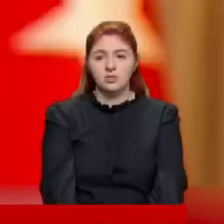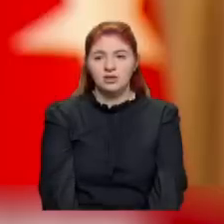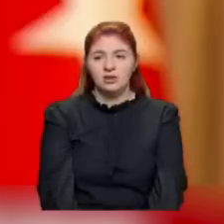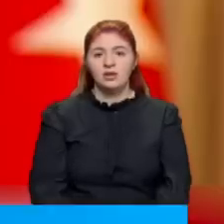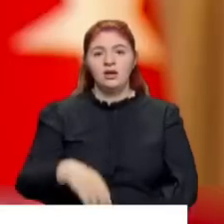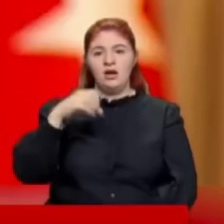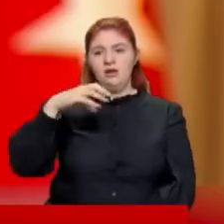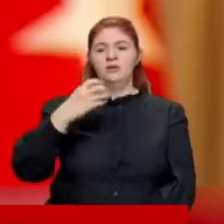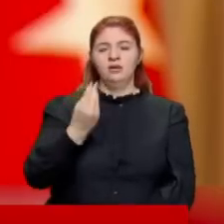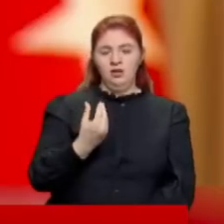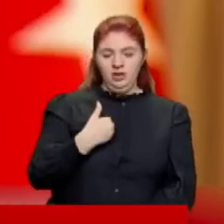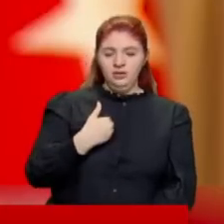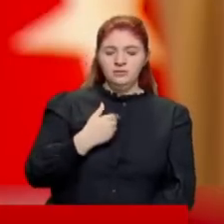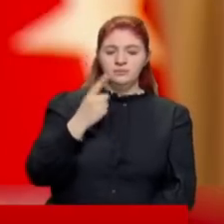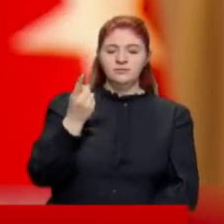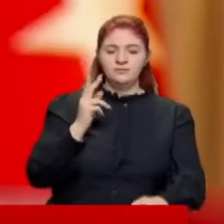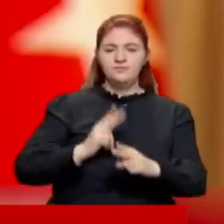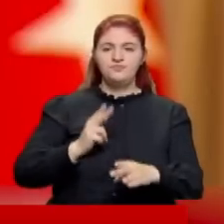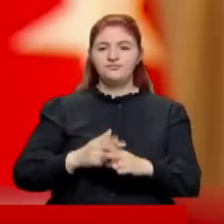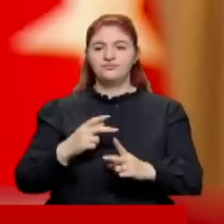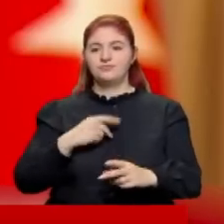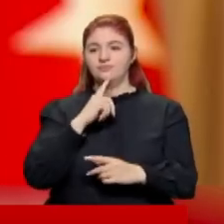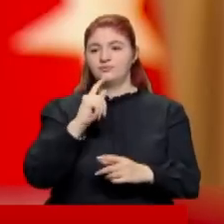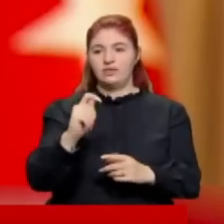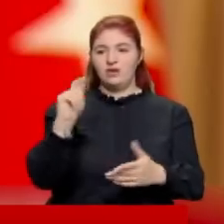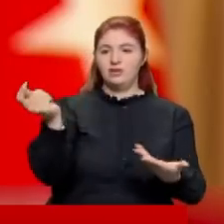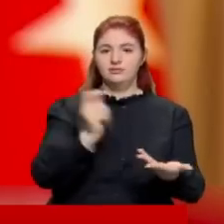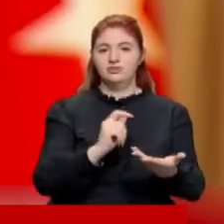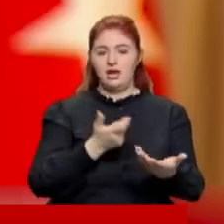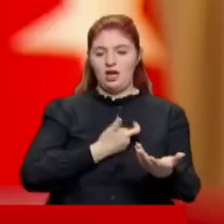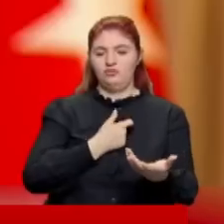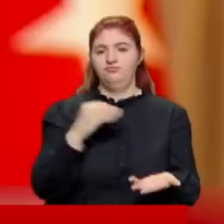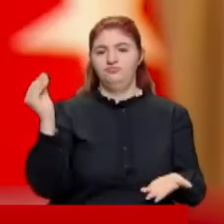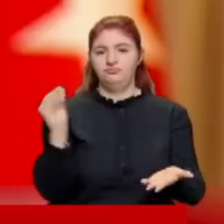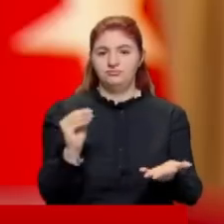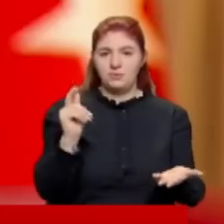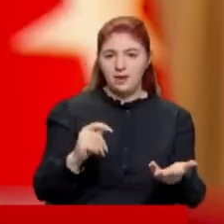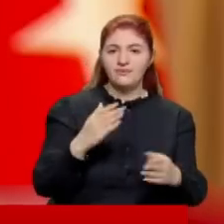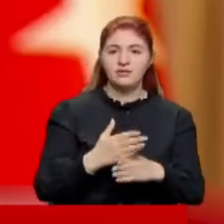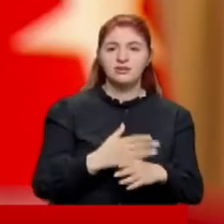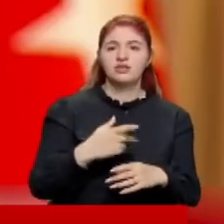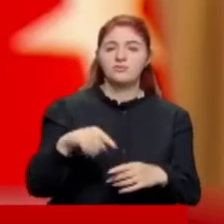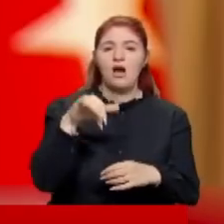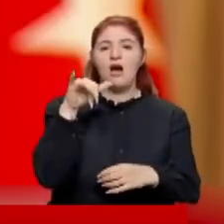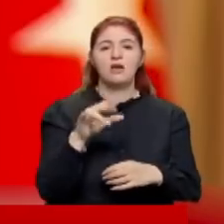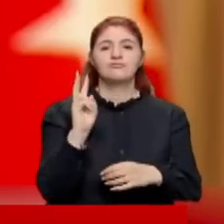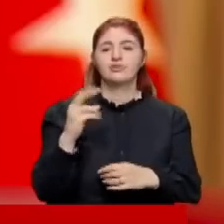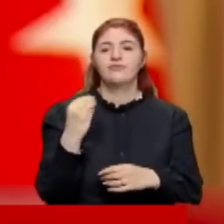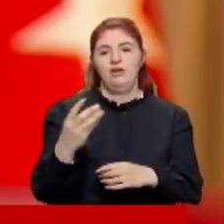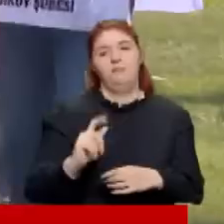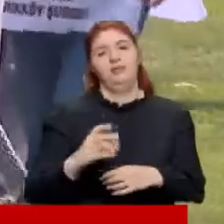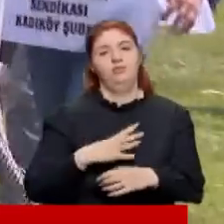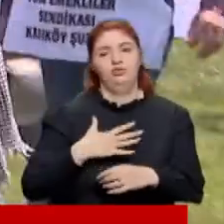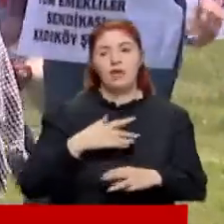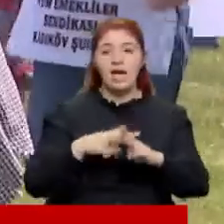AK Parti olarak bir an önce teklifi yasalaştırarak vatandaşlarımıza haklarını vermek